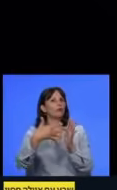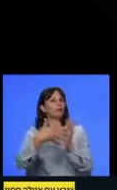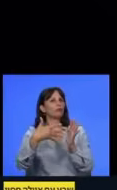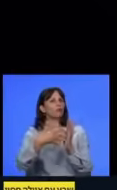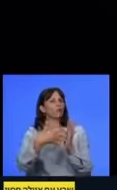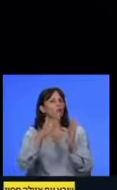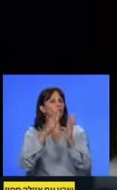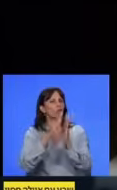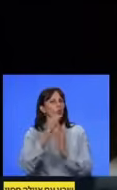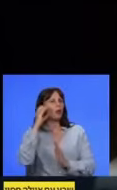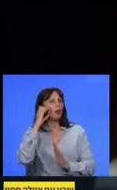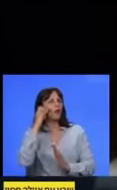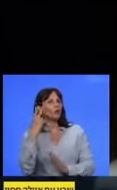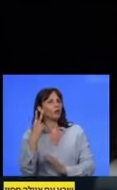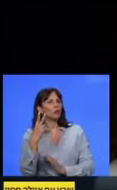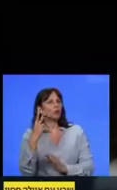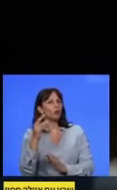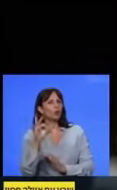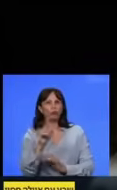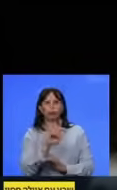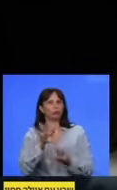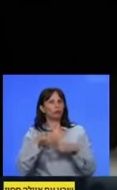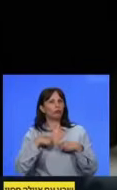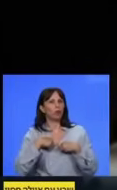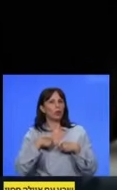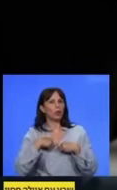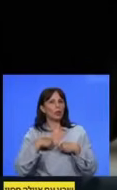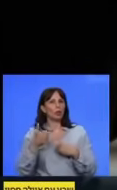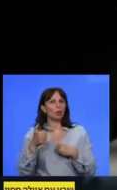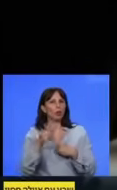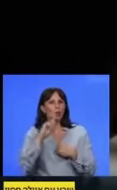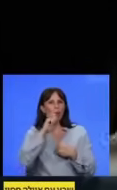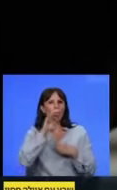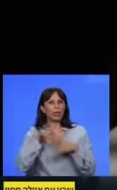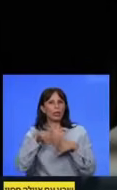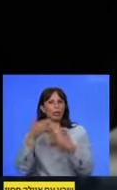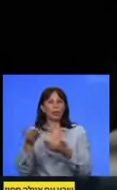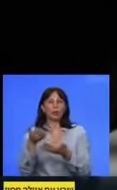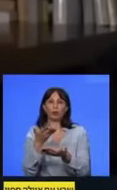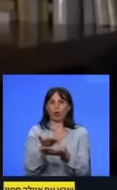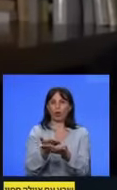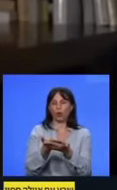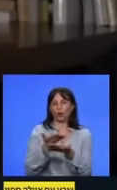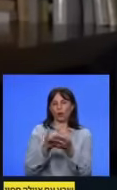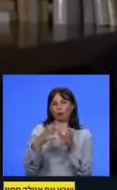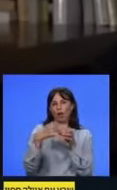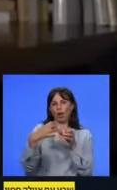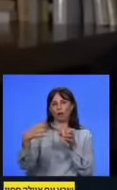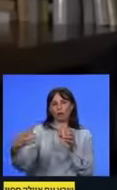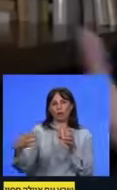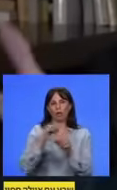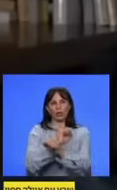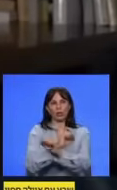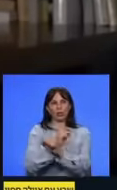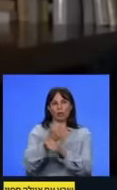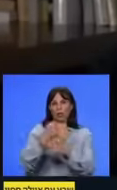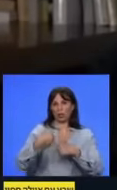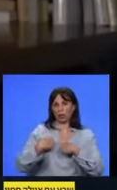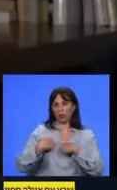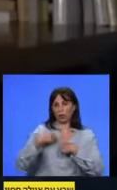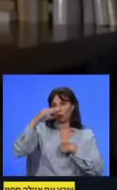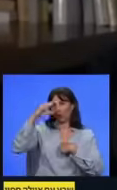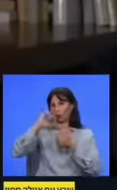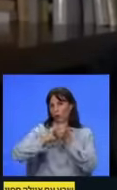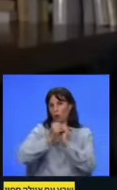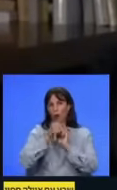מכשירי הטלפון שלו, הוא סירב לפתוח את הקודים. כך הוכח בהערכת המעצר שלו. אני או את או החבר'ה פה